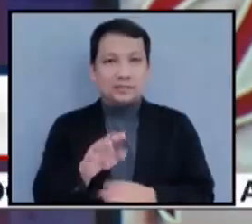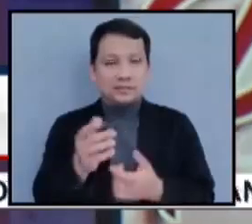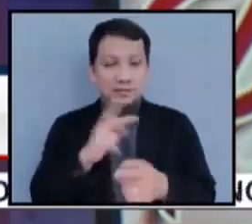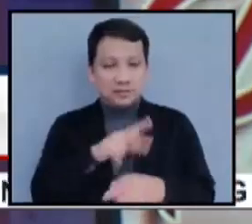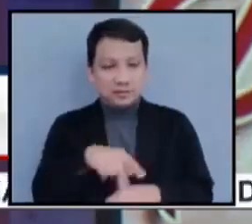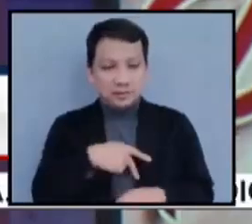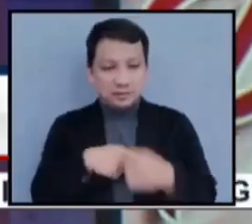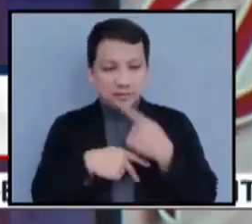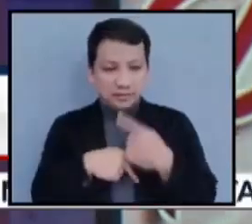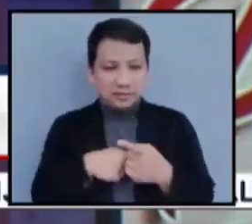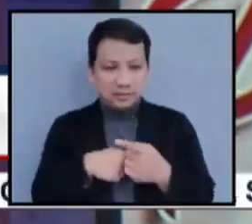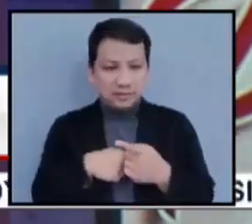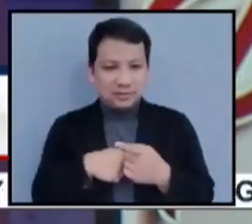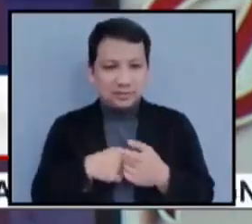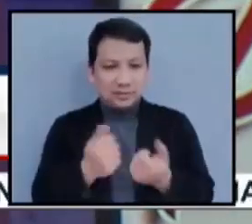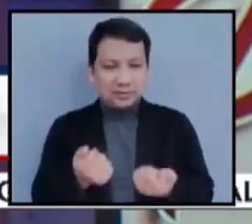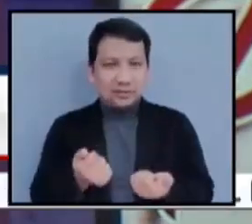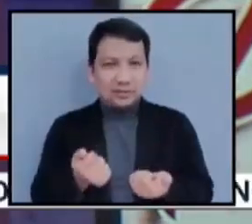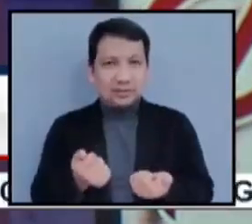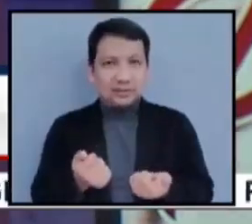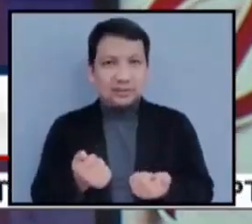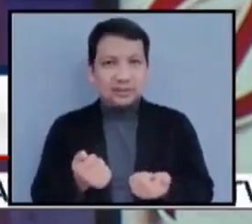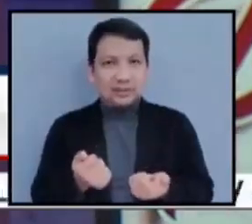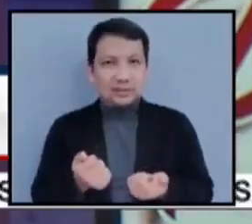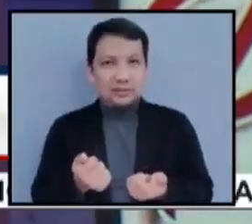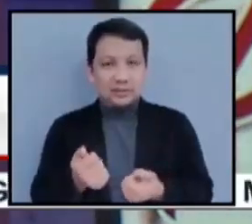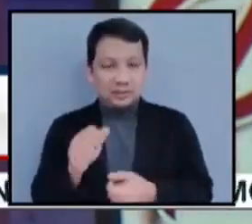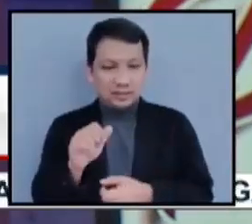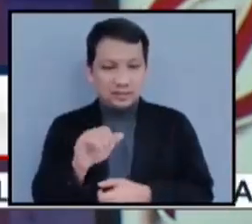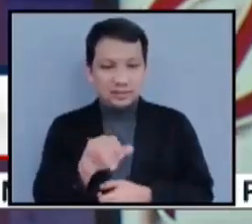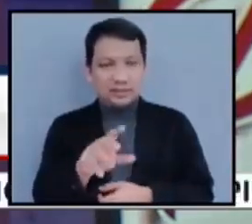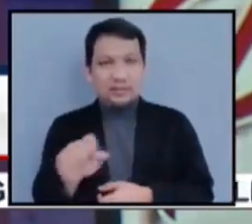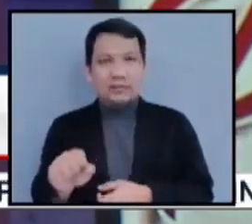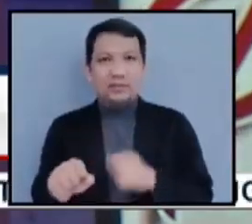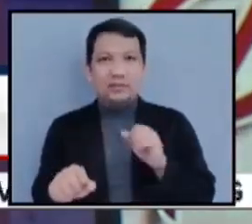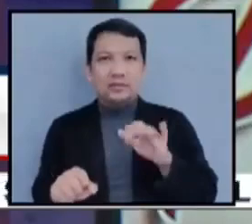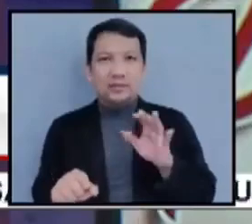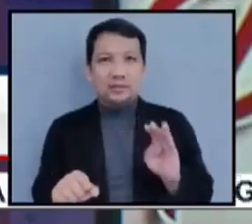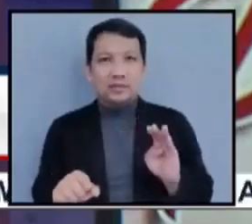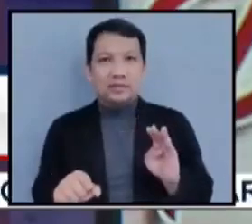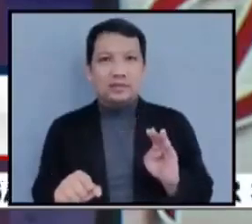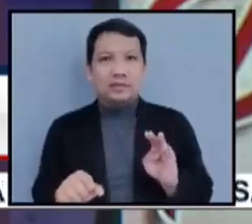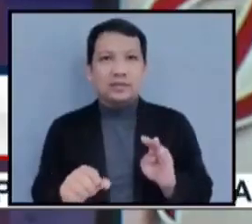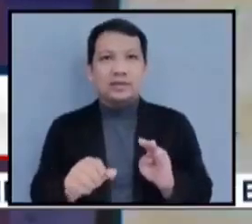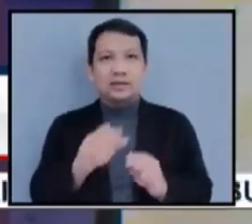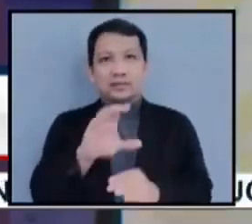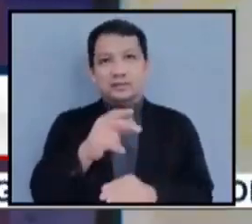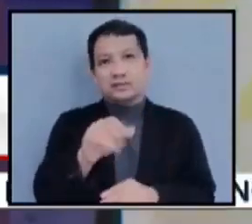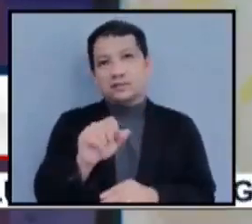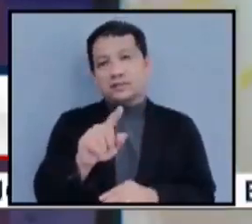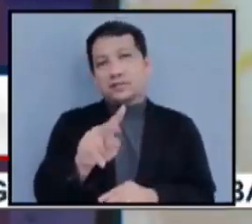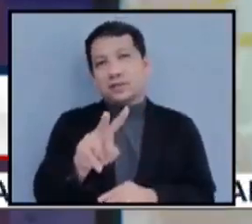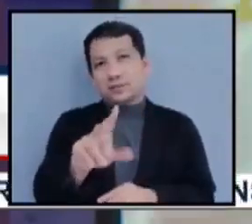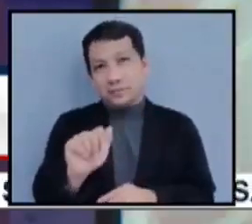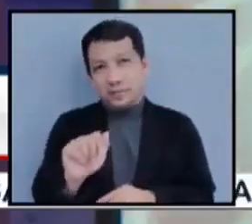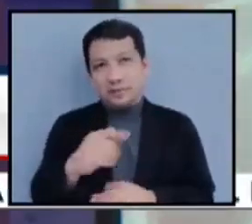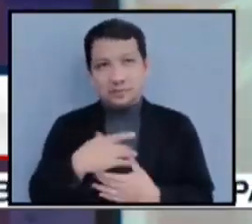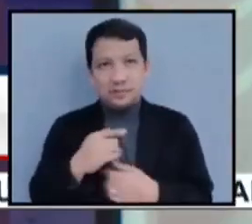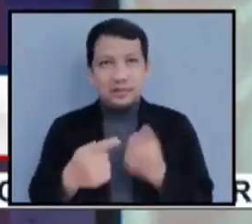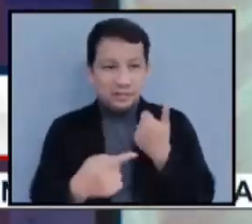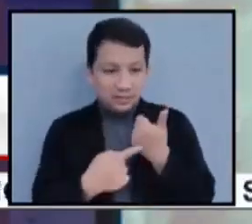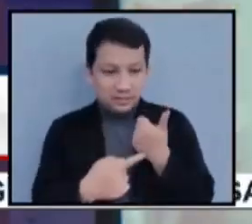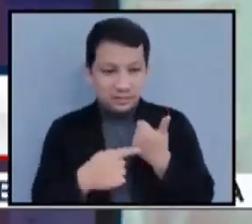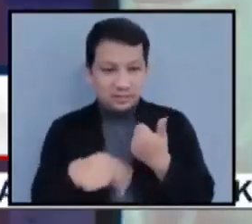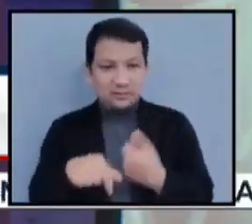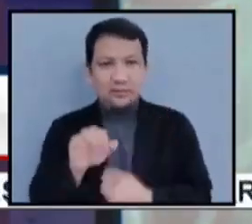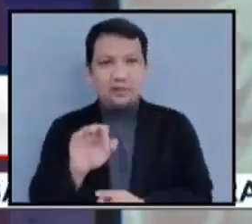naman po, you can follow me on IG and FB po, Richlyn Esteva. And pwede nyo din pong i-like yung Facebook page